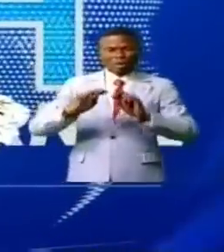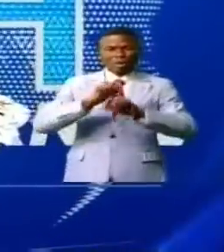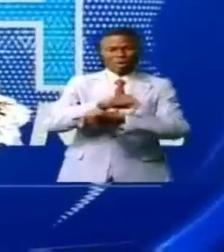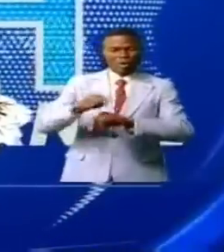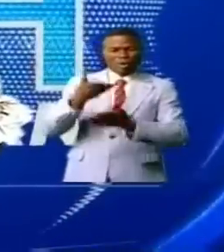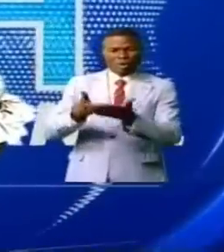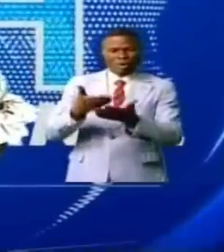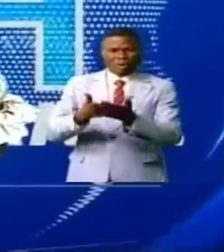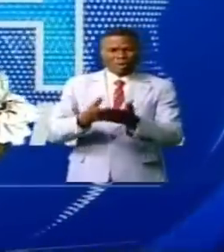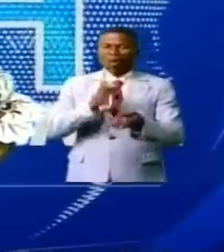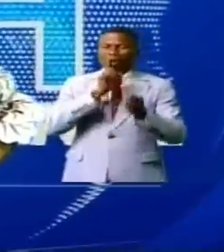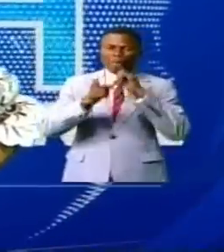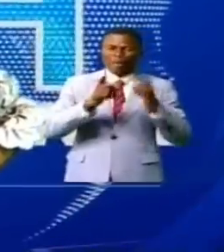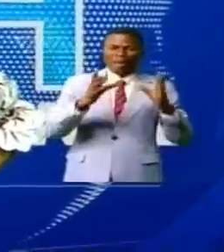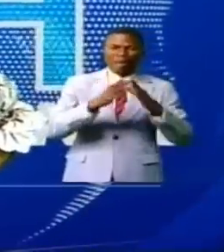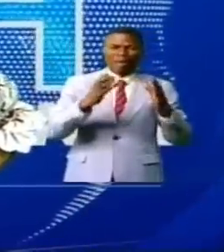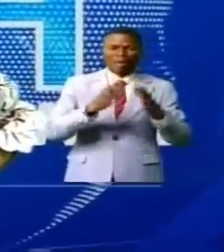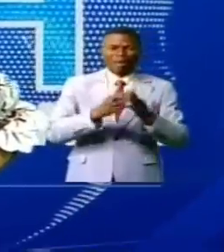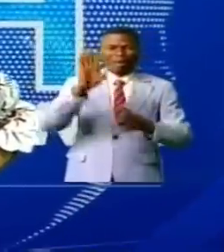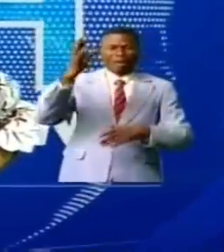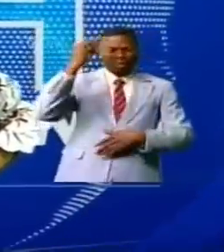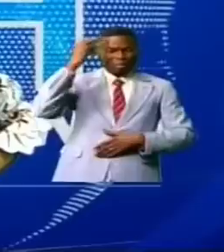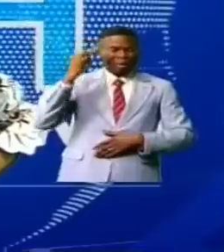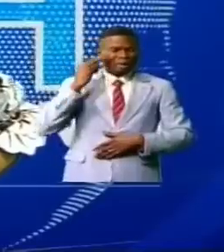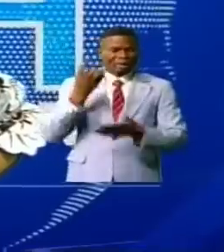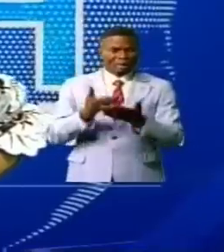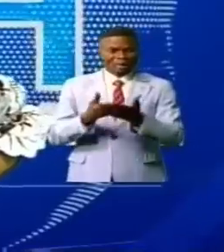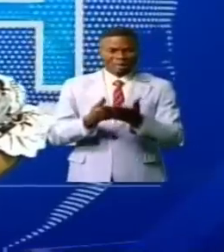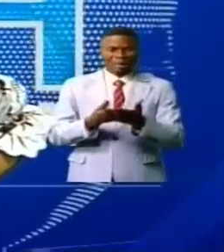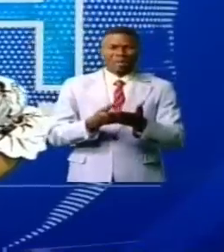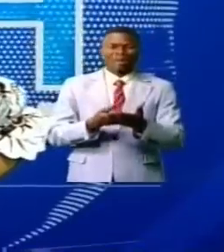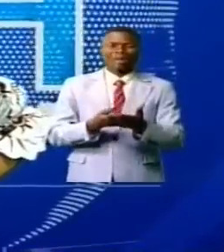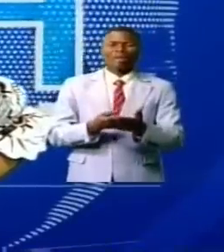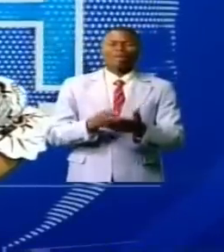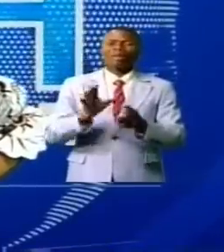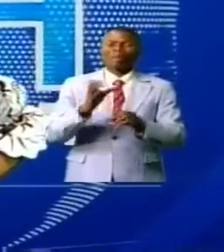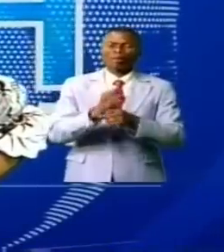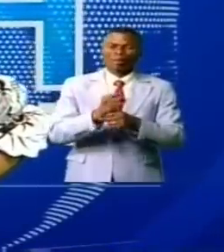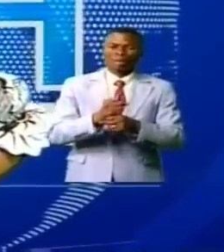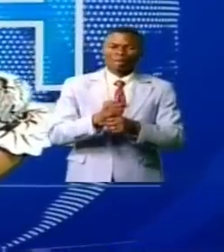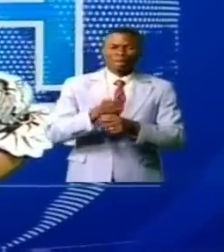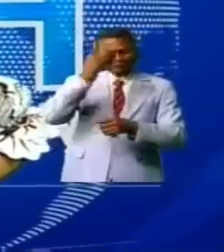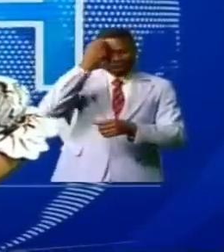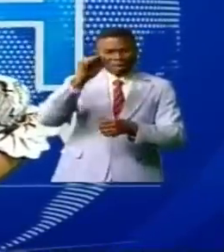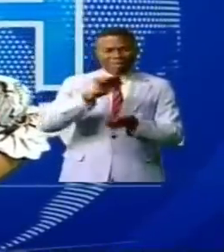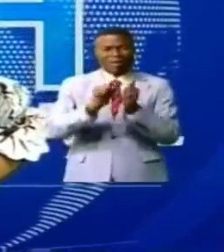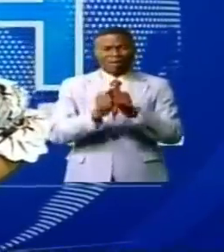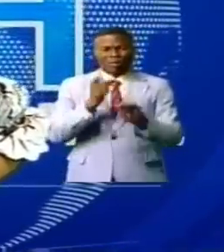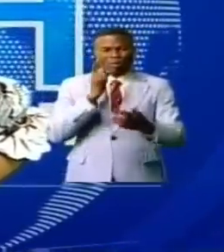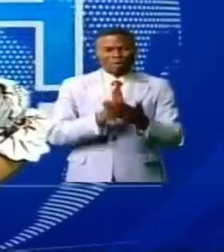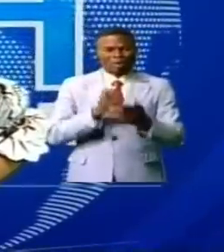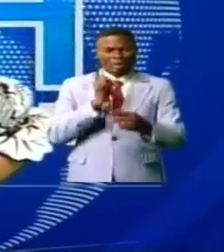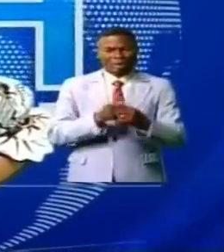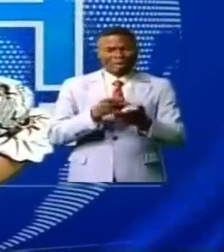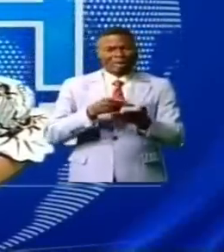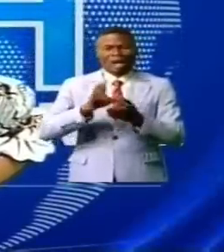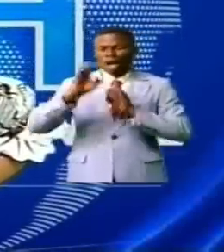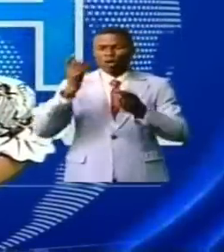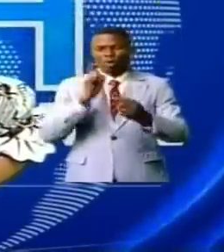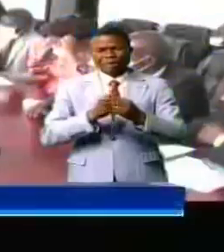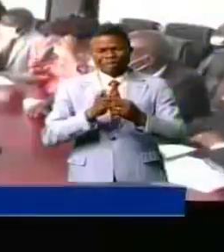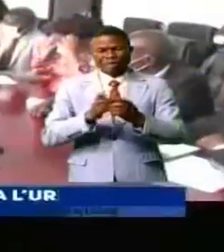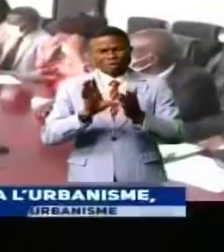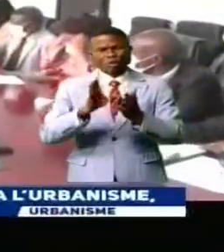administration après échange avec leur ministre de tutelle, Pius Mwabilou, grève due à un problème de déficit de communication. Eric